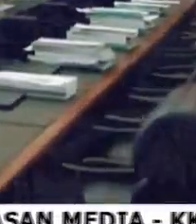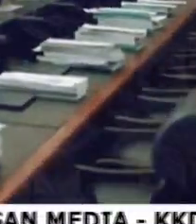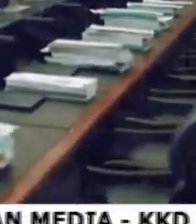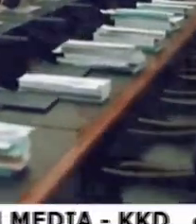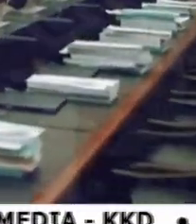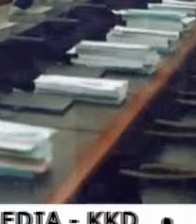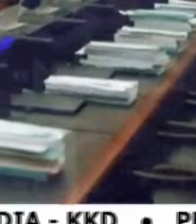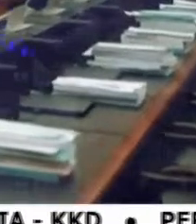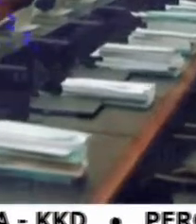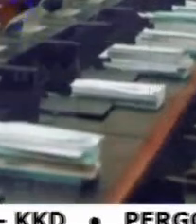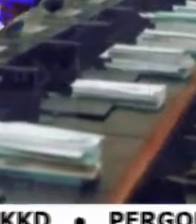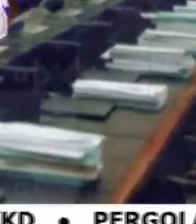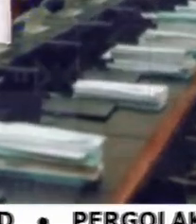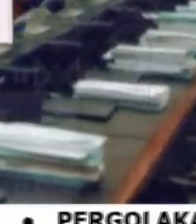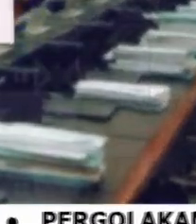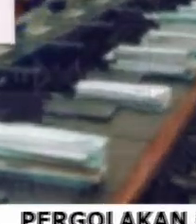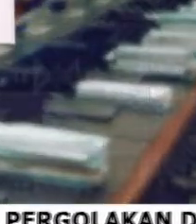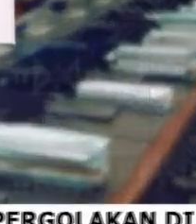bahwa